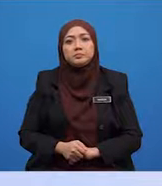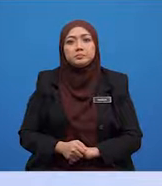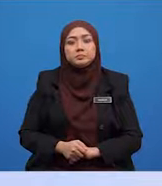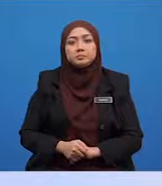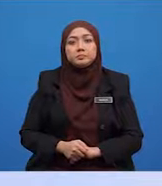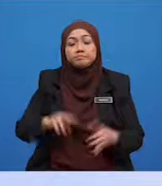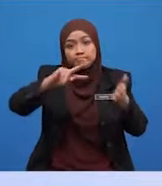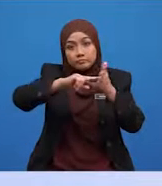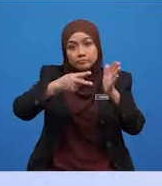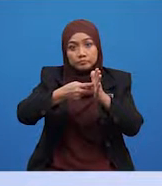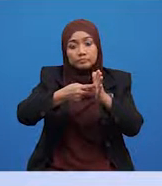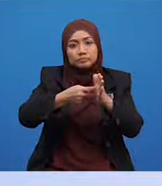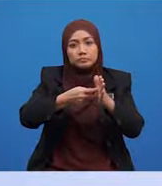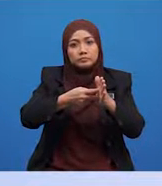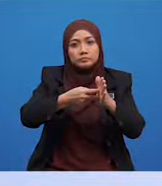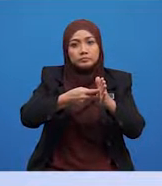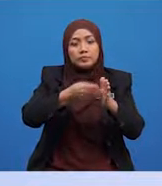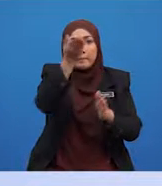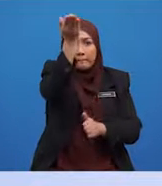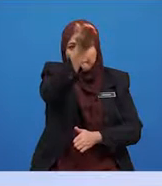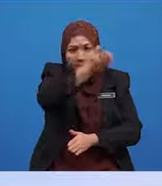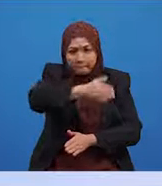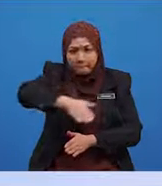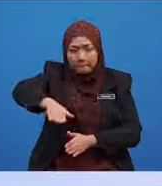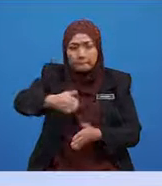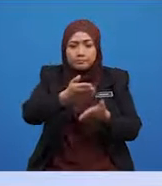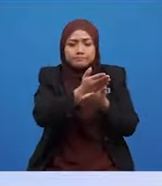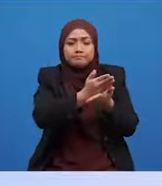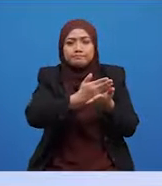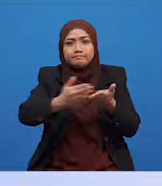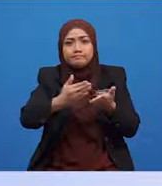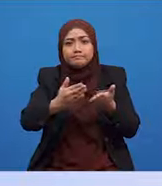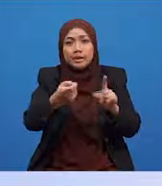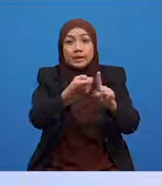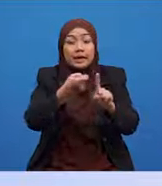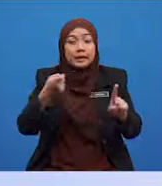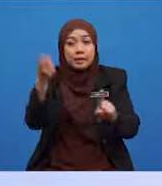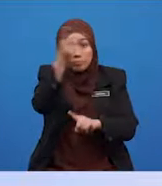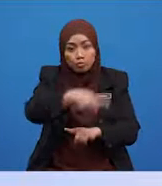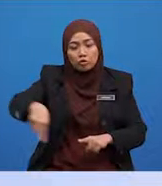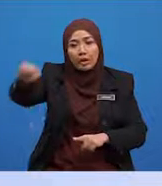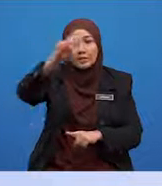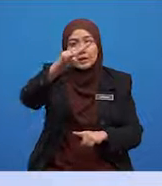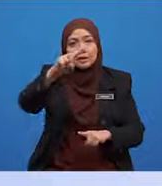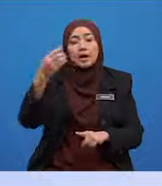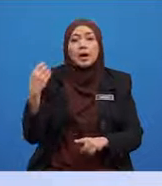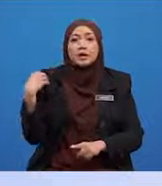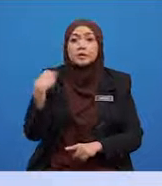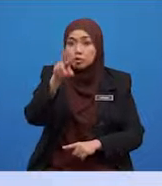daripada bulatan. Lengkok bagi bulatan terbahagi kepada dua